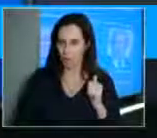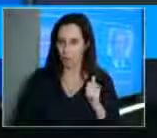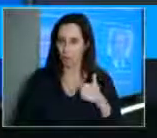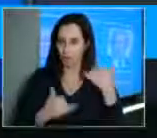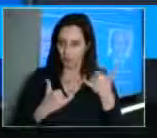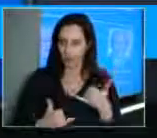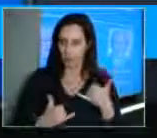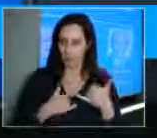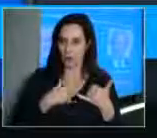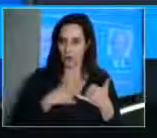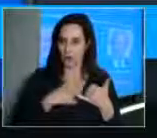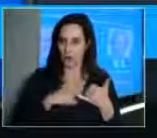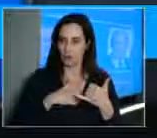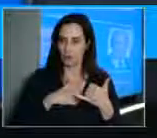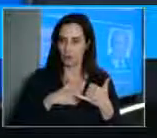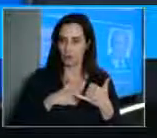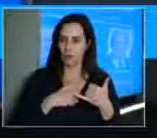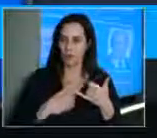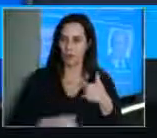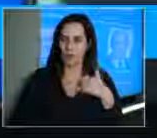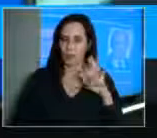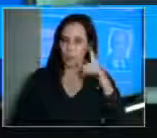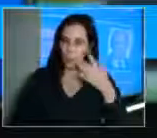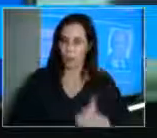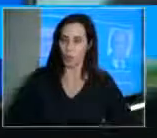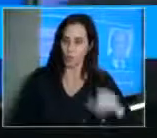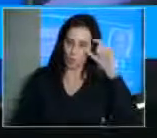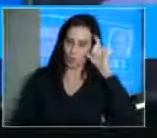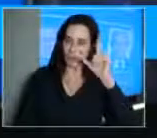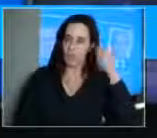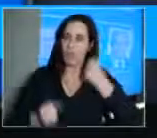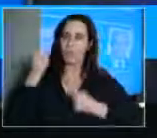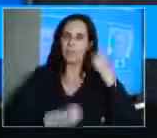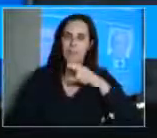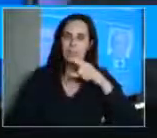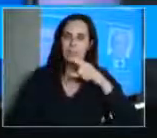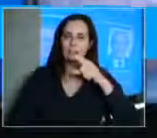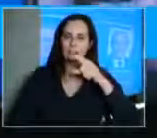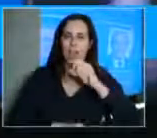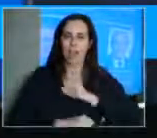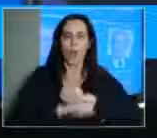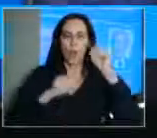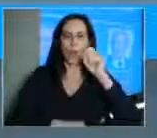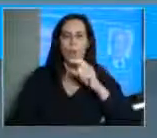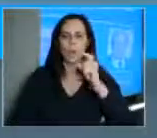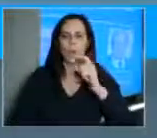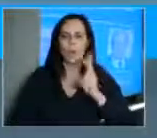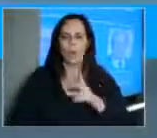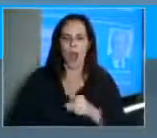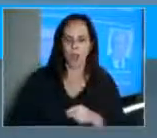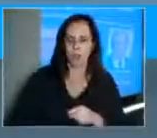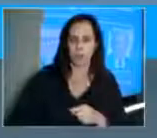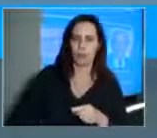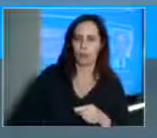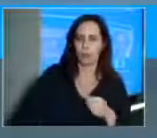ועכשיו רק באמת לא בכוונה, אני לא יודעת אפילו אם נולדת כשבגין הפציץ את הכור ב... למה? זאת מחמאה, מה? לא,